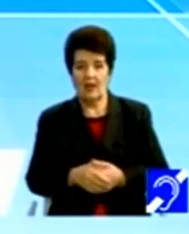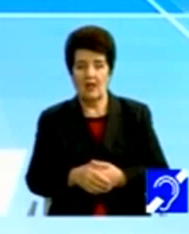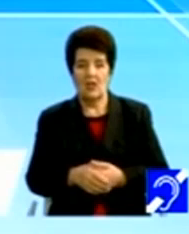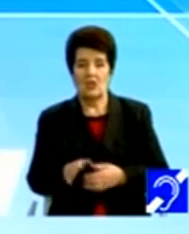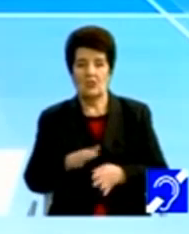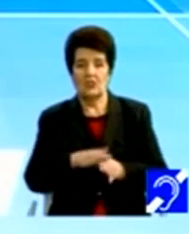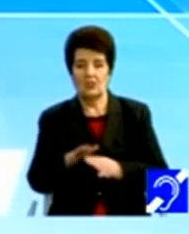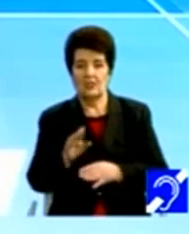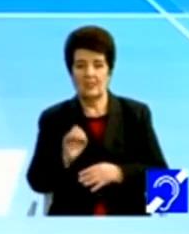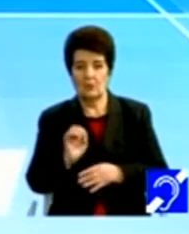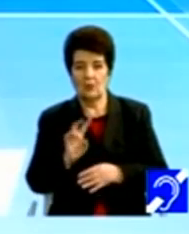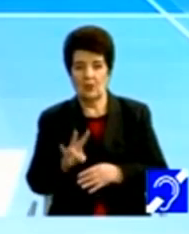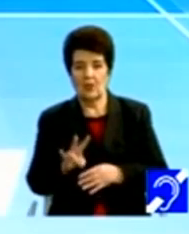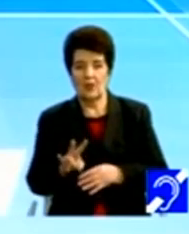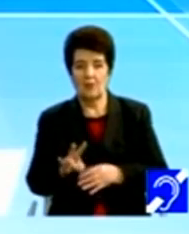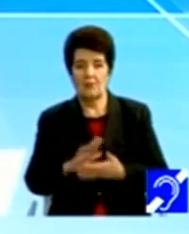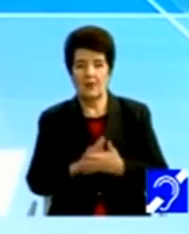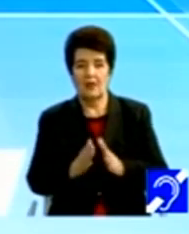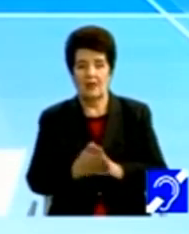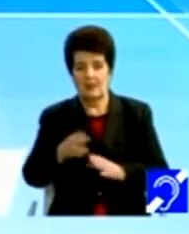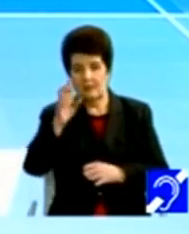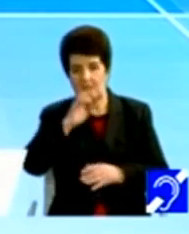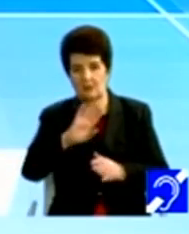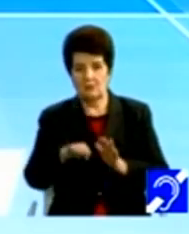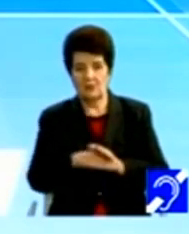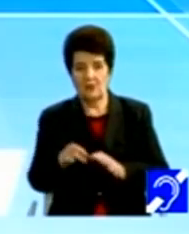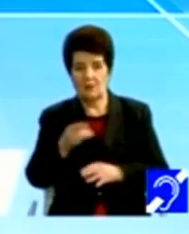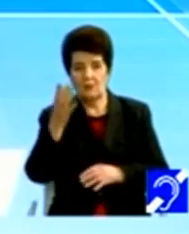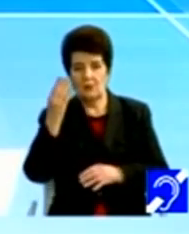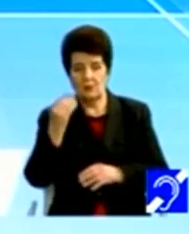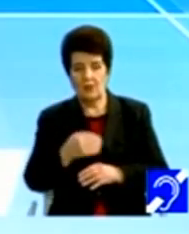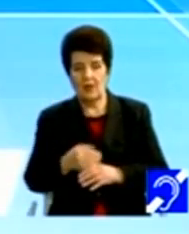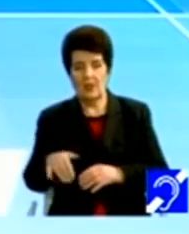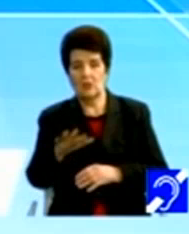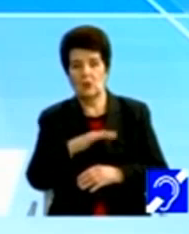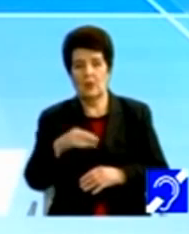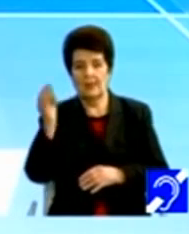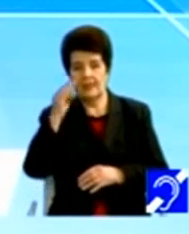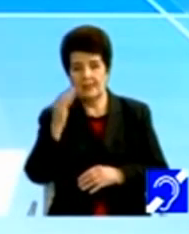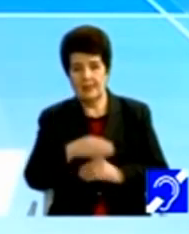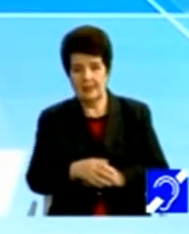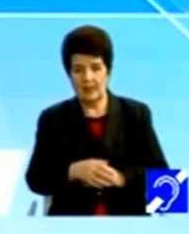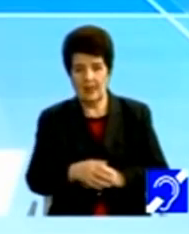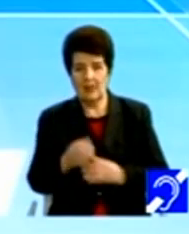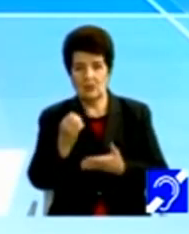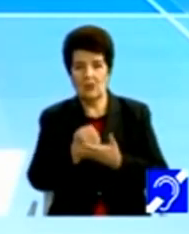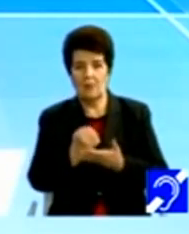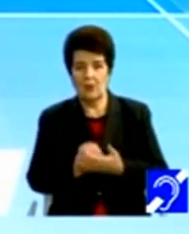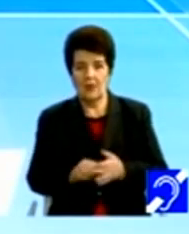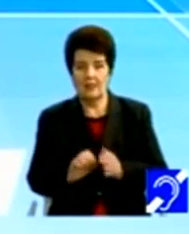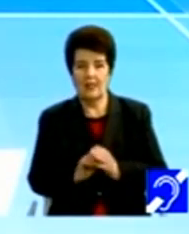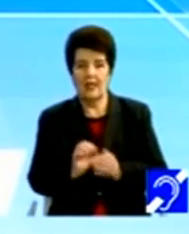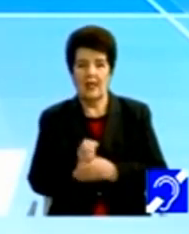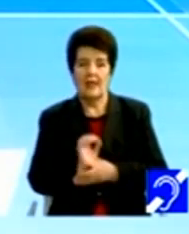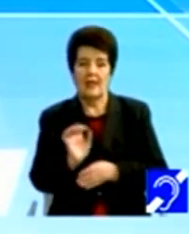gestionăm situația satelor aflate sub jurisdicția Republicii Moldova în zona transnistreană, ștampilele de export